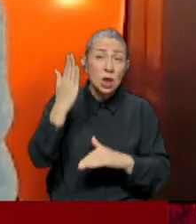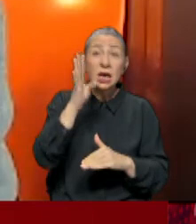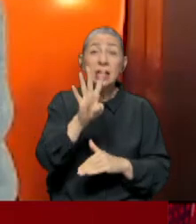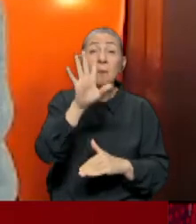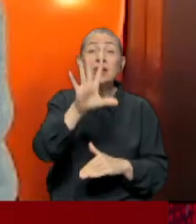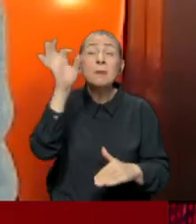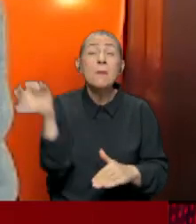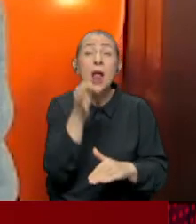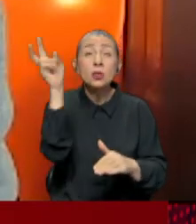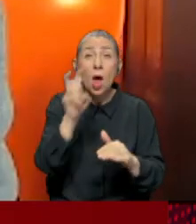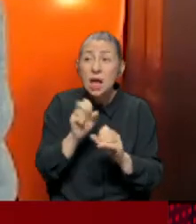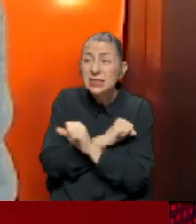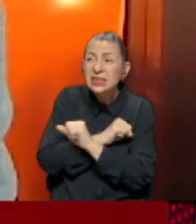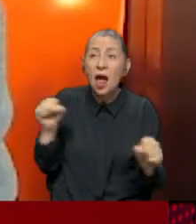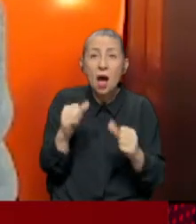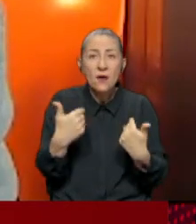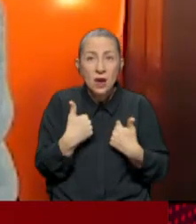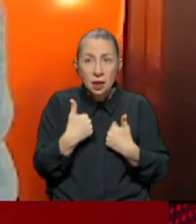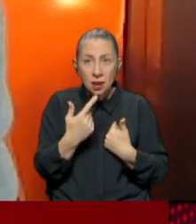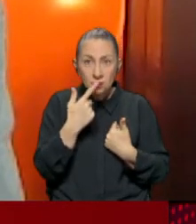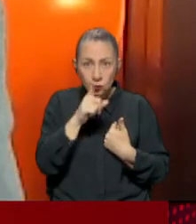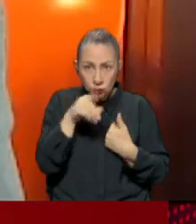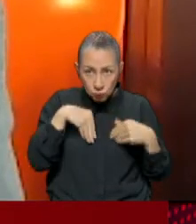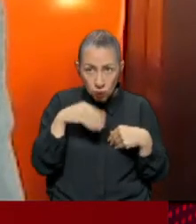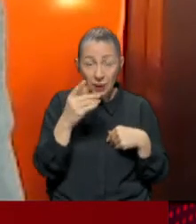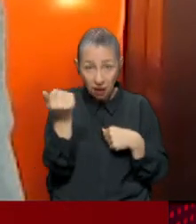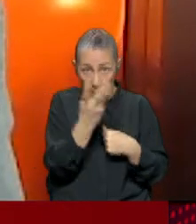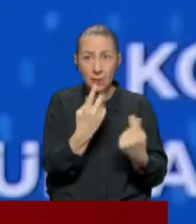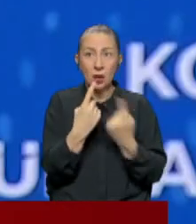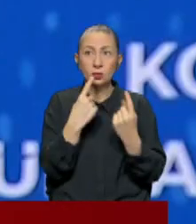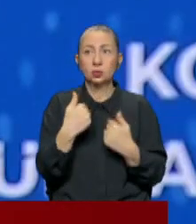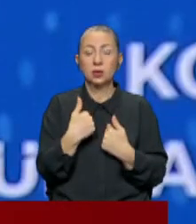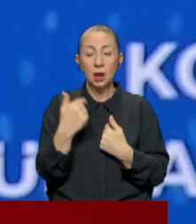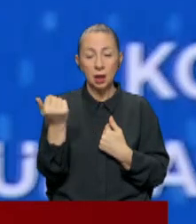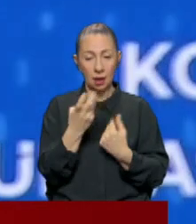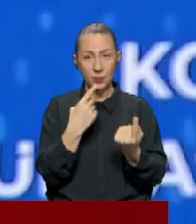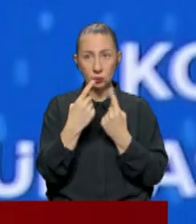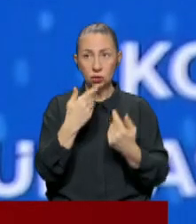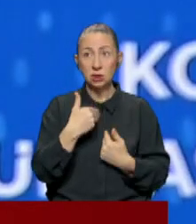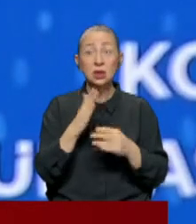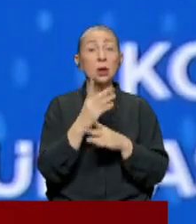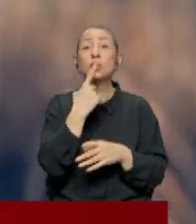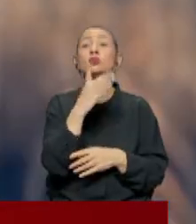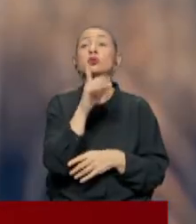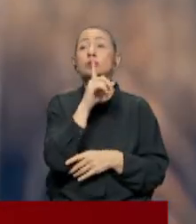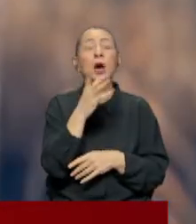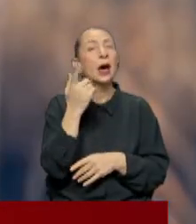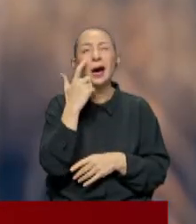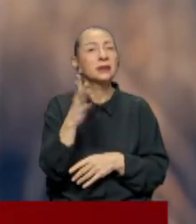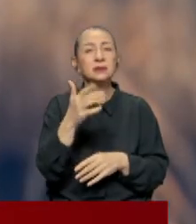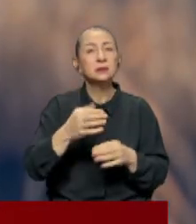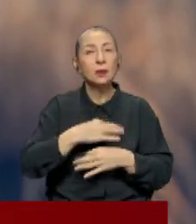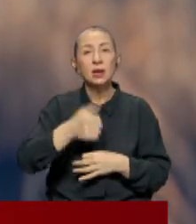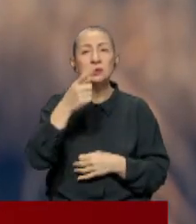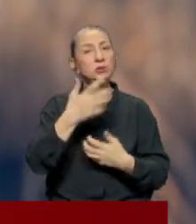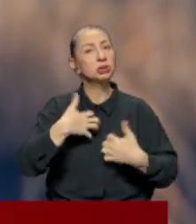45 milyar dolar cari açığımız var. Diliniz lal mi oldu? Bak rakamlarla konuşuyorum. Rakamlarımı konuşsana. Niye konuşmuyorsun? Hayırdır Sayın Bakan?